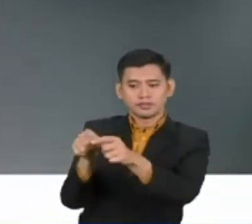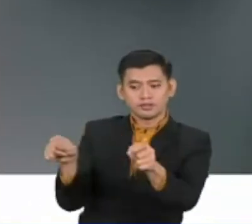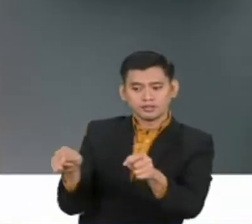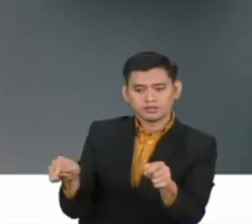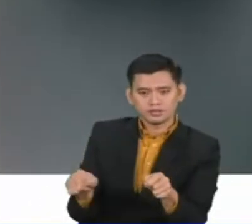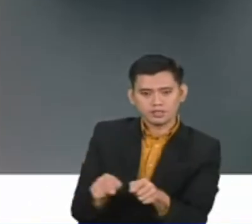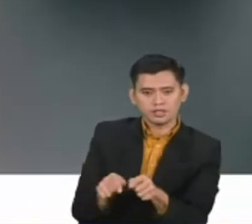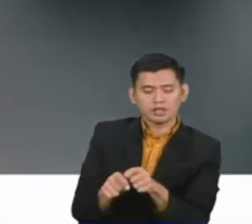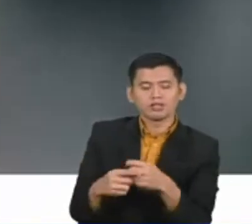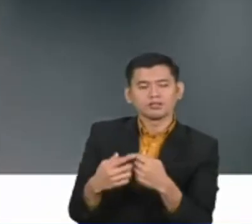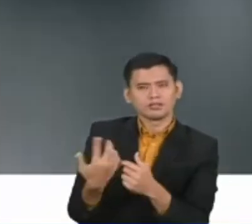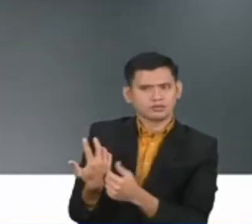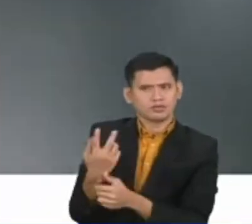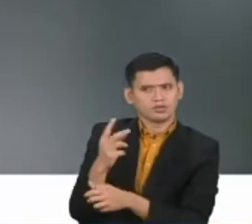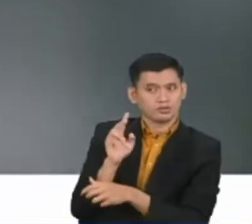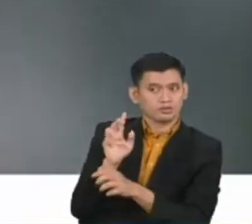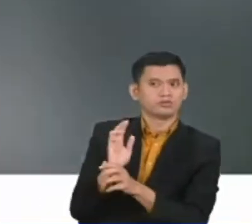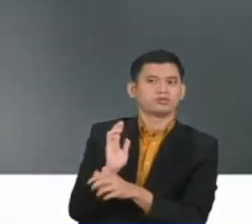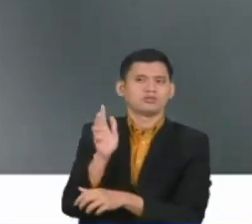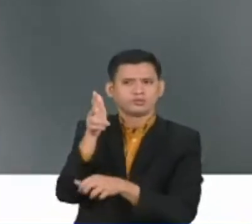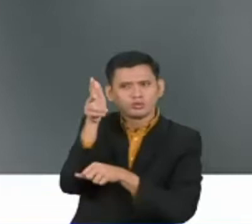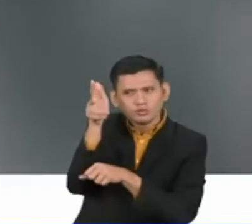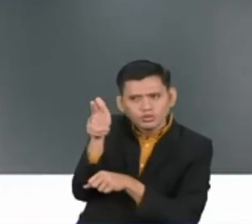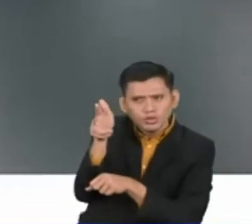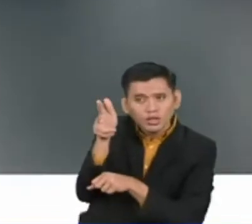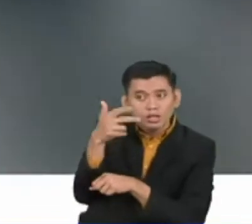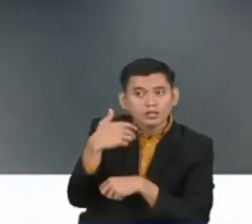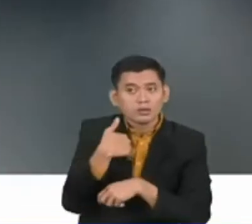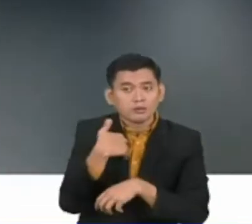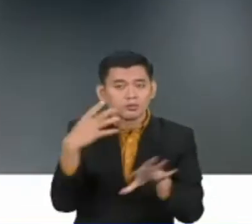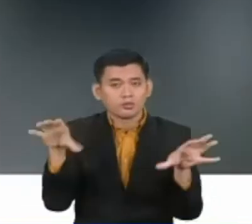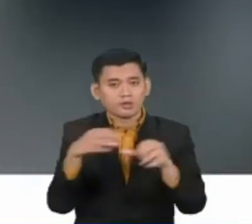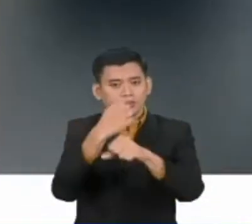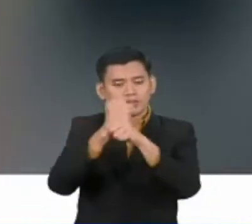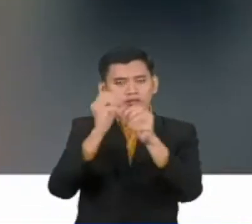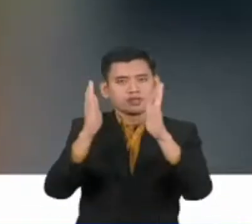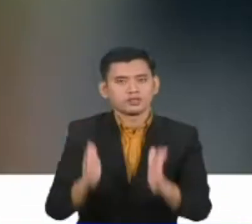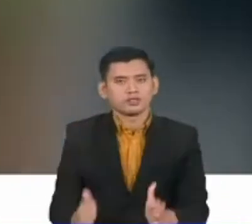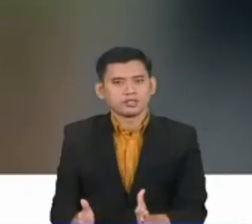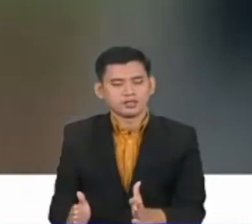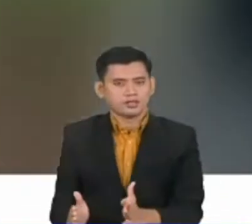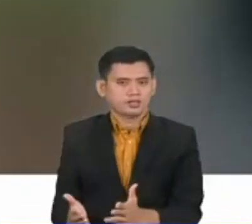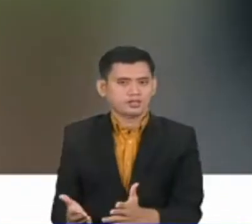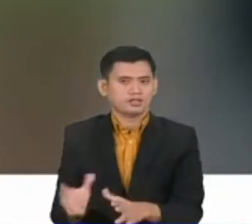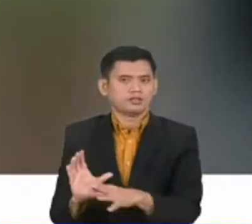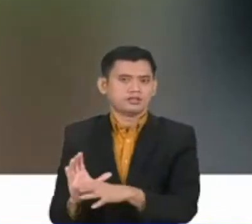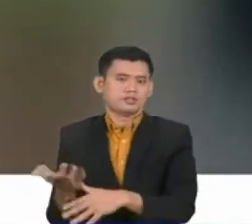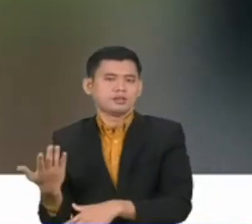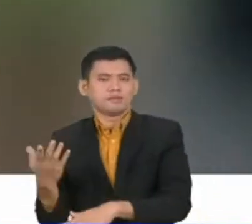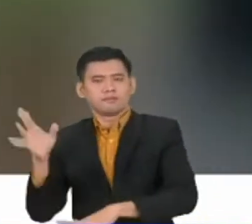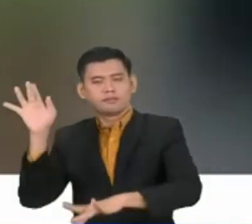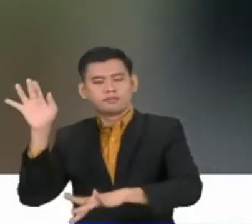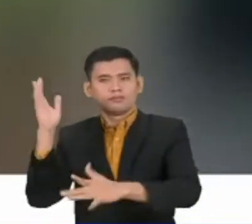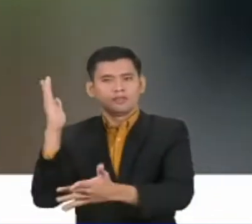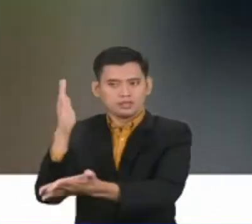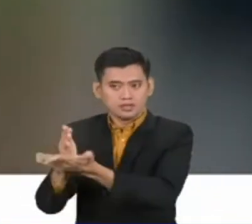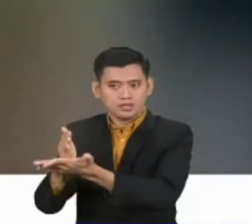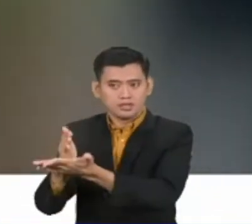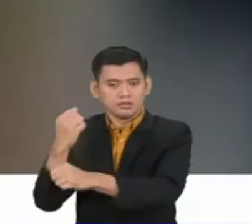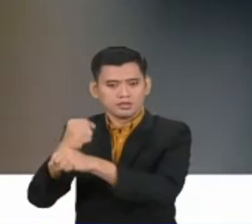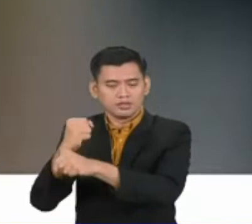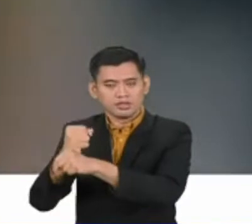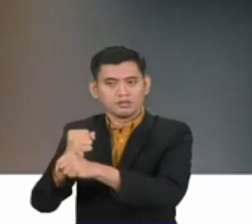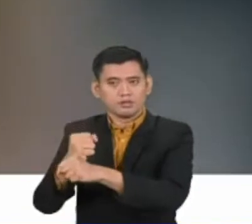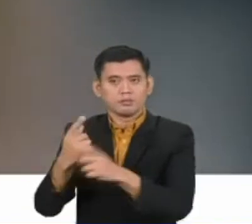seorang penduduk berhampiran yang mendakwa ia dilakukan oleh seorang pekerja yang dipecat bertindak memusnahkan rumah